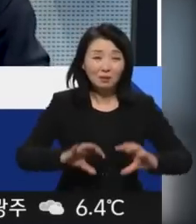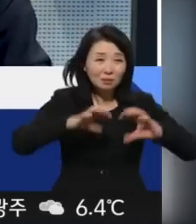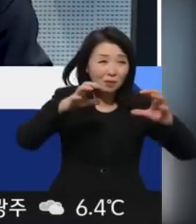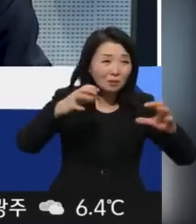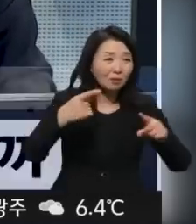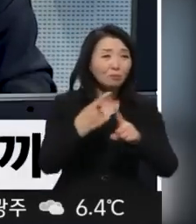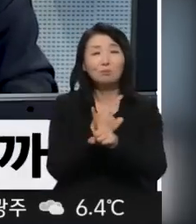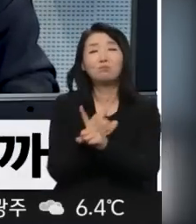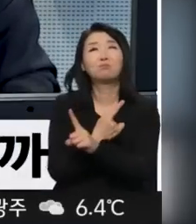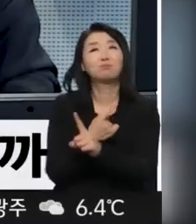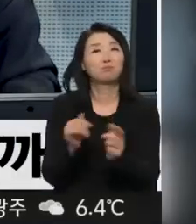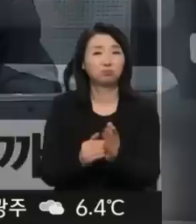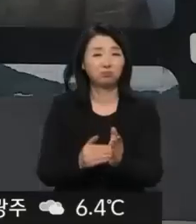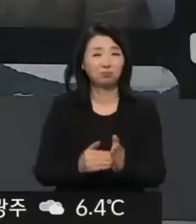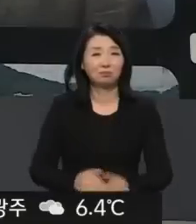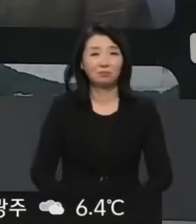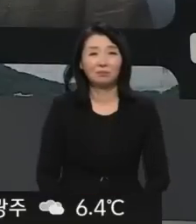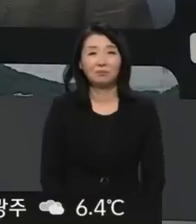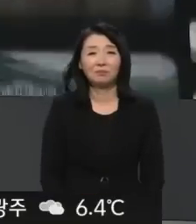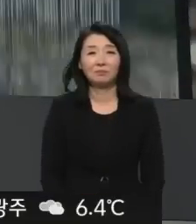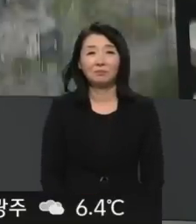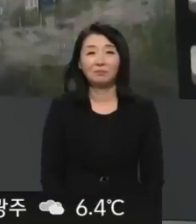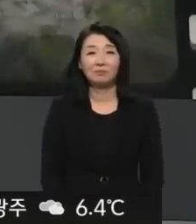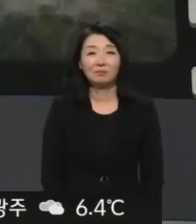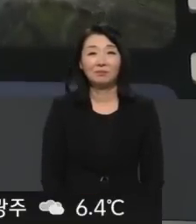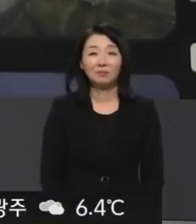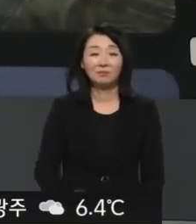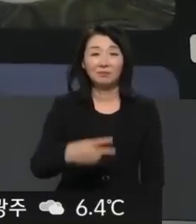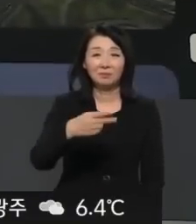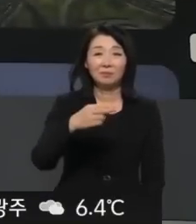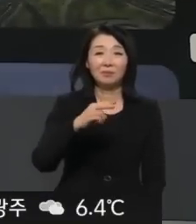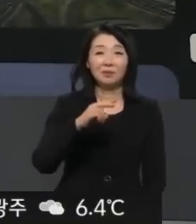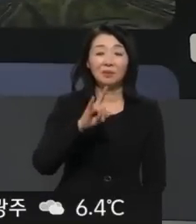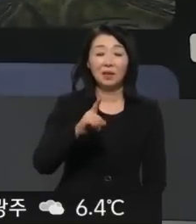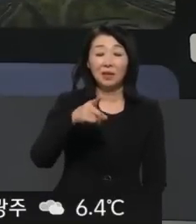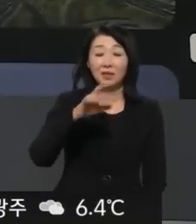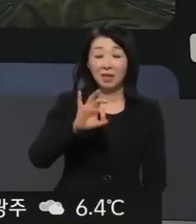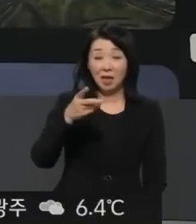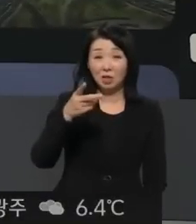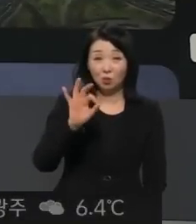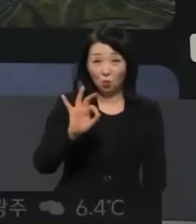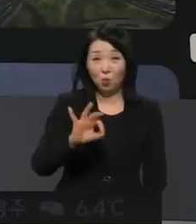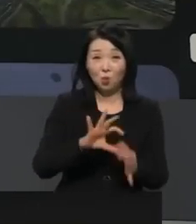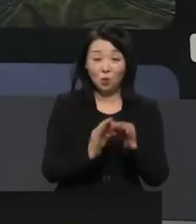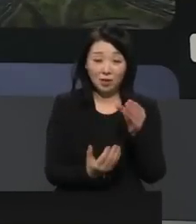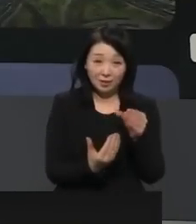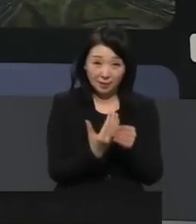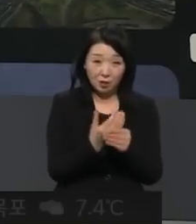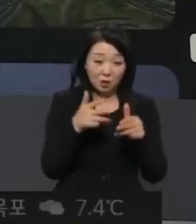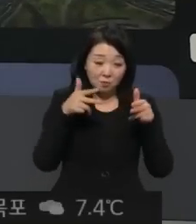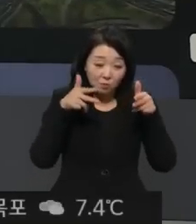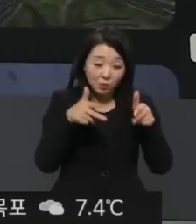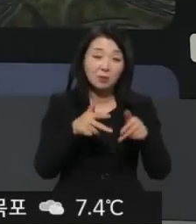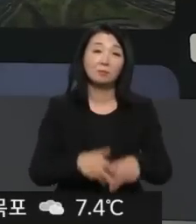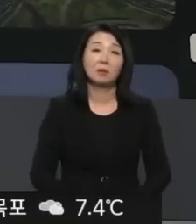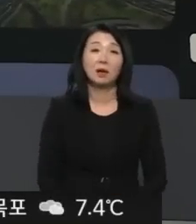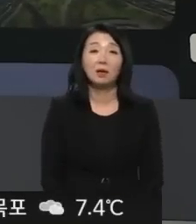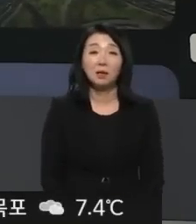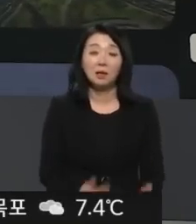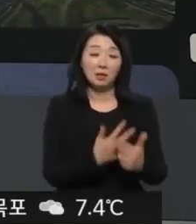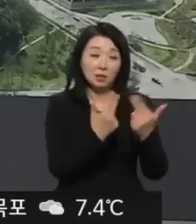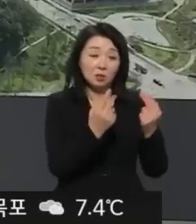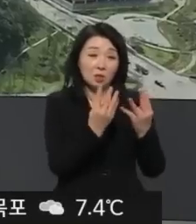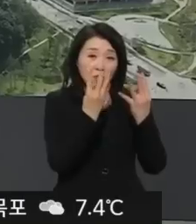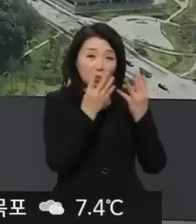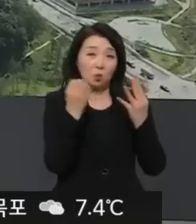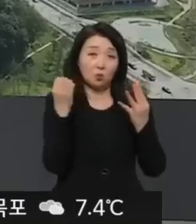달라졌잖아요. 네, 마지막으로 대장동의 줌 사건 해보겠습니다. 구속된 이재명 대표의 측근들 또 풀려난